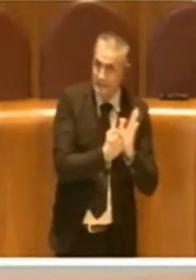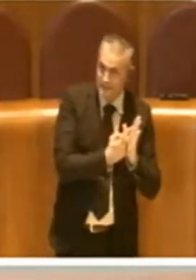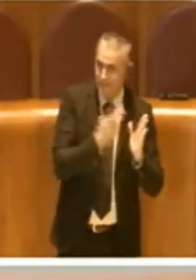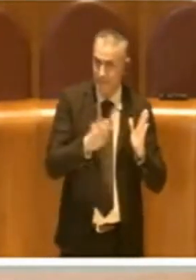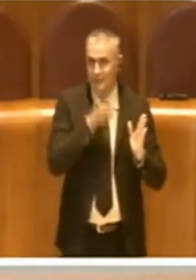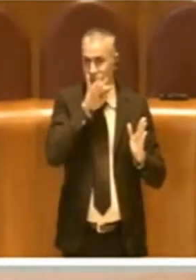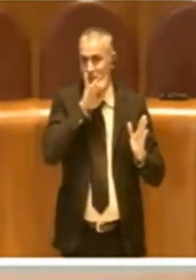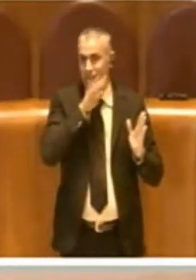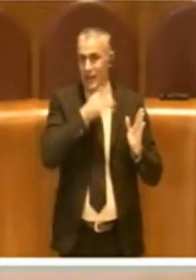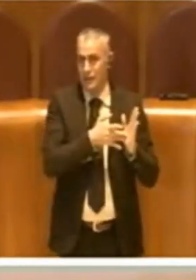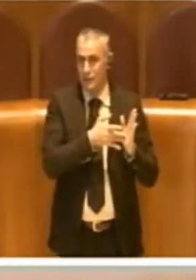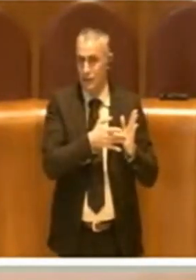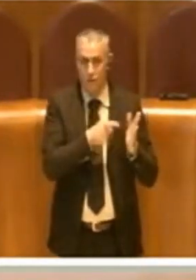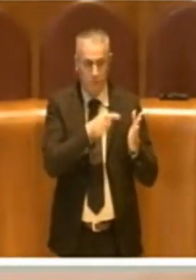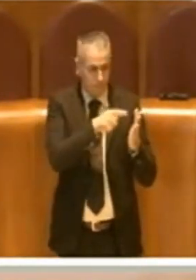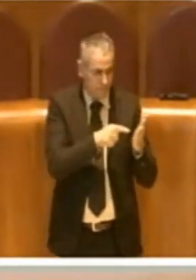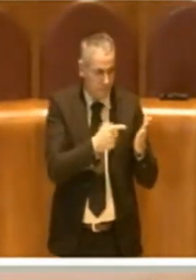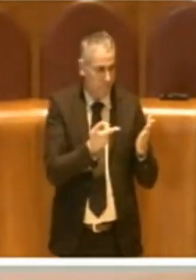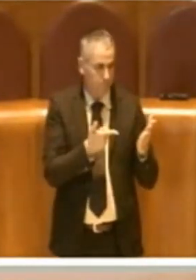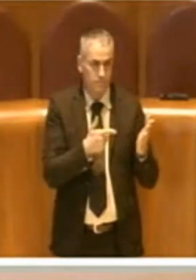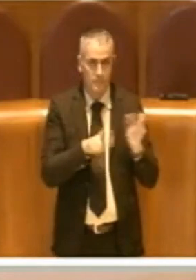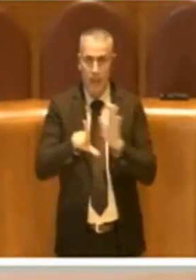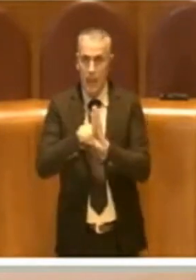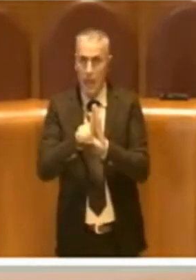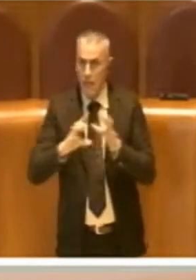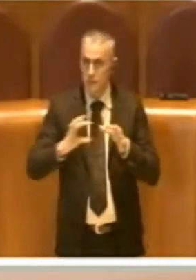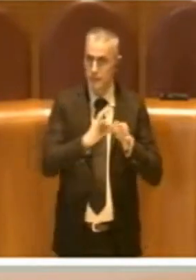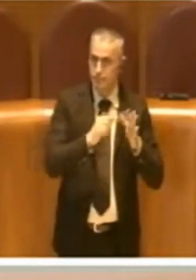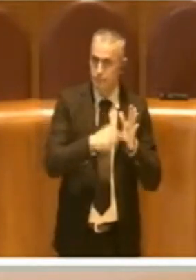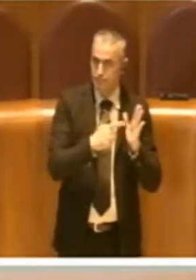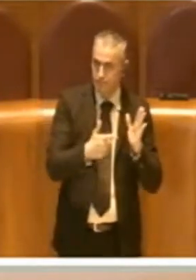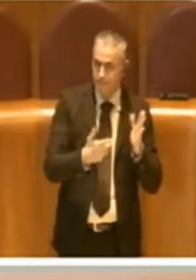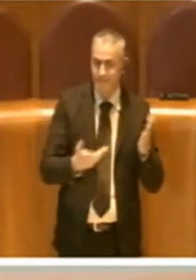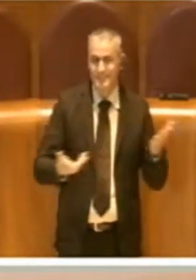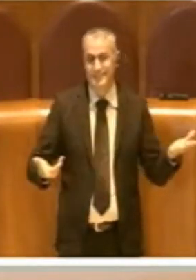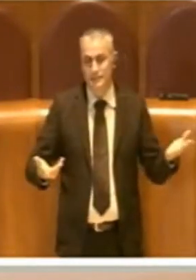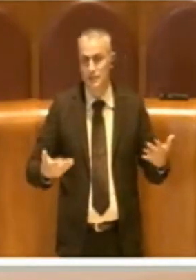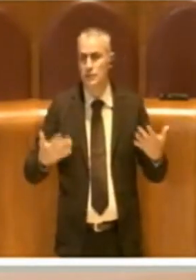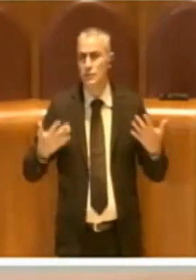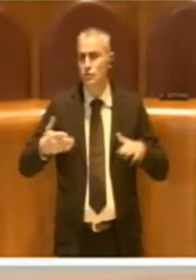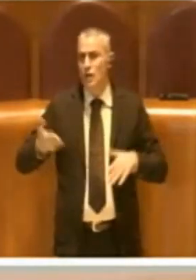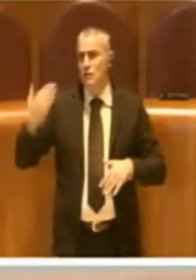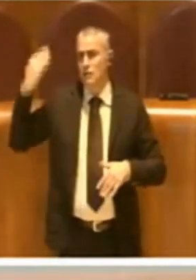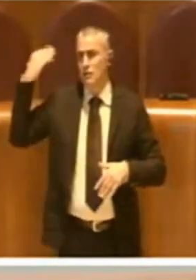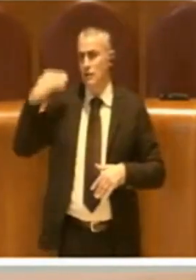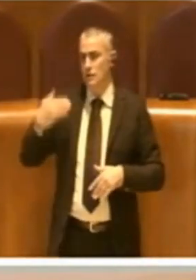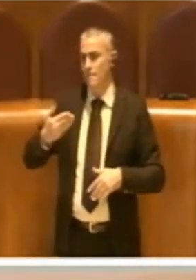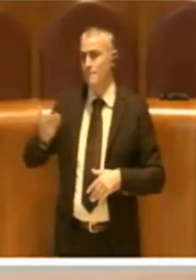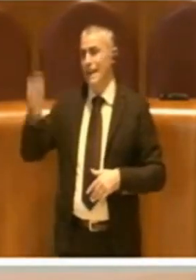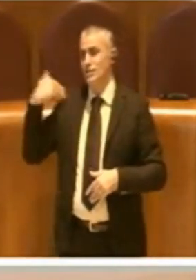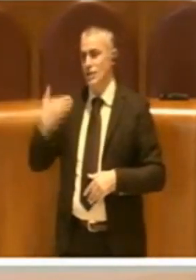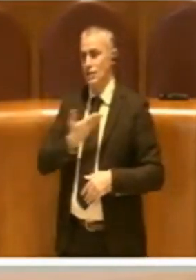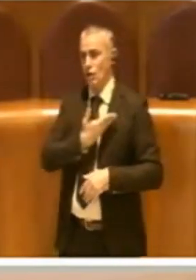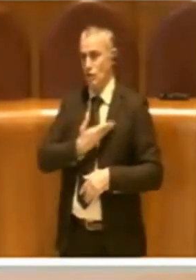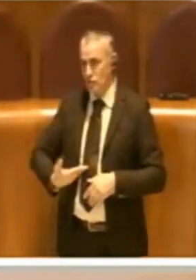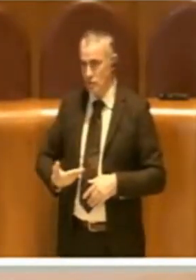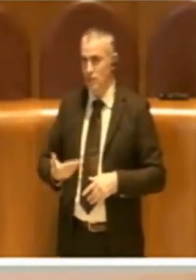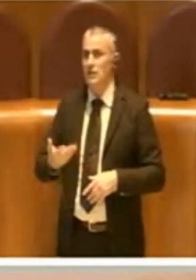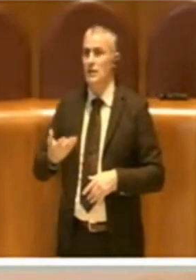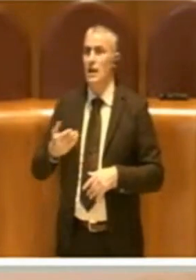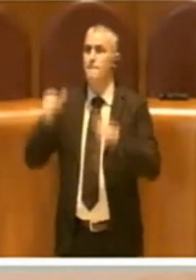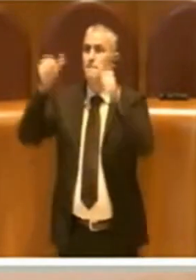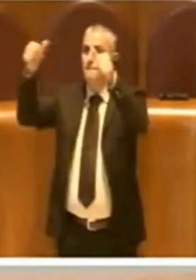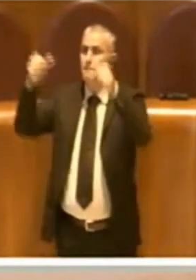obsoleto e illegittimo in certi aspetti. Infatti nel corso della precedente consigliatura sono stati pubblicati 0